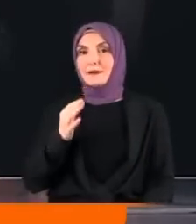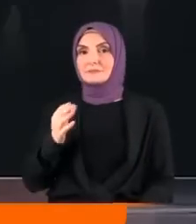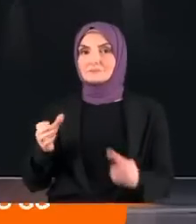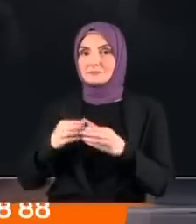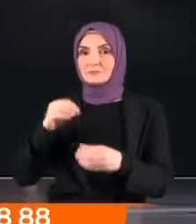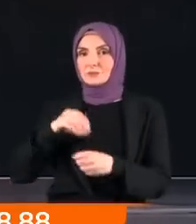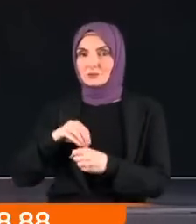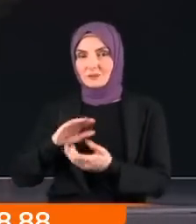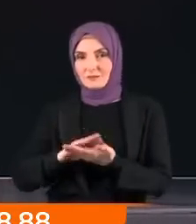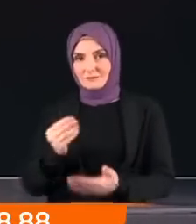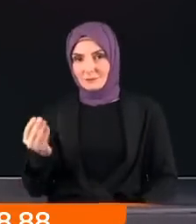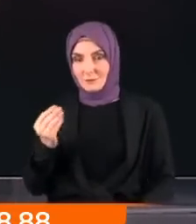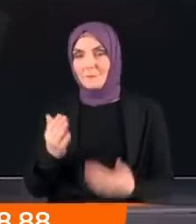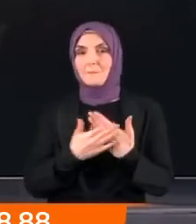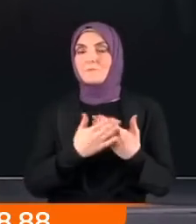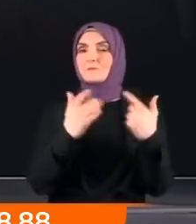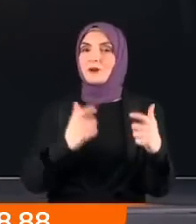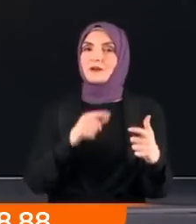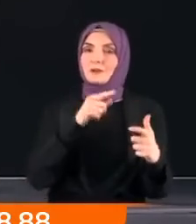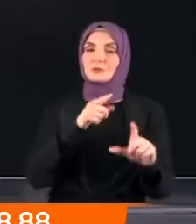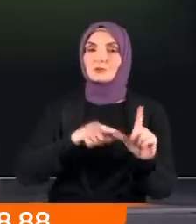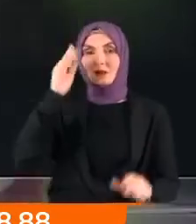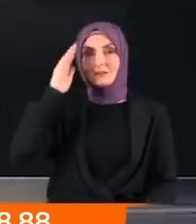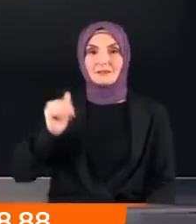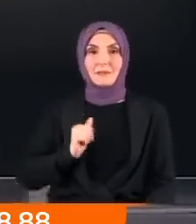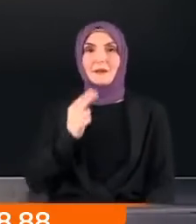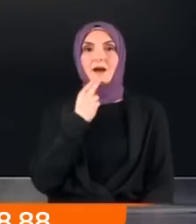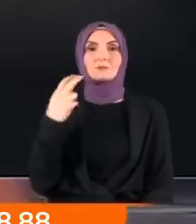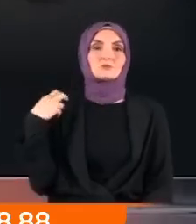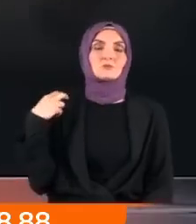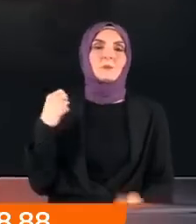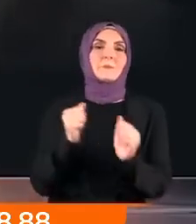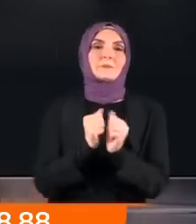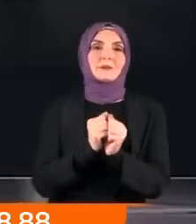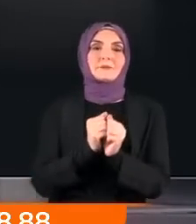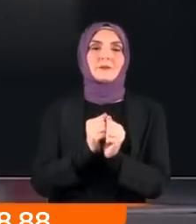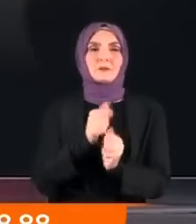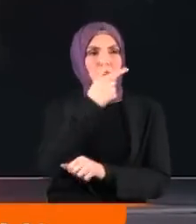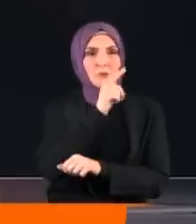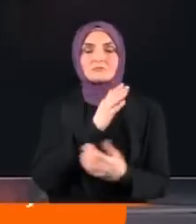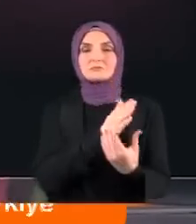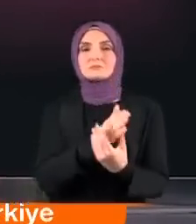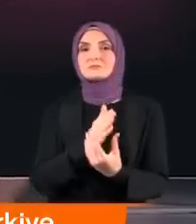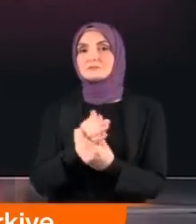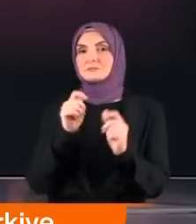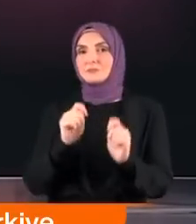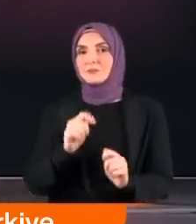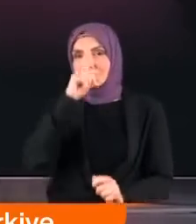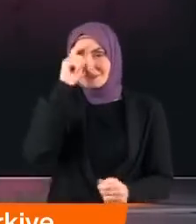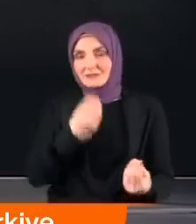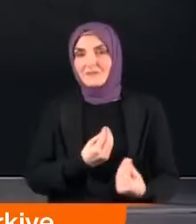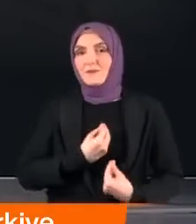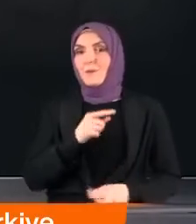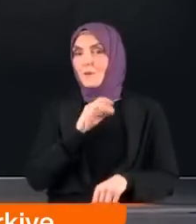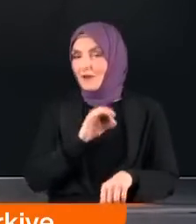de Kahramanmaraş'ta jandarmanın kadın subaylarıyla birlikte köy köy gezdi. İşte yürekleri ısıtan o anlar